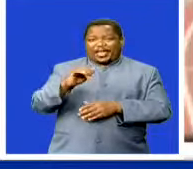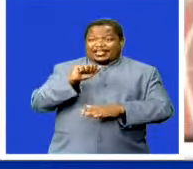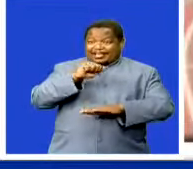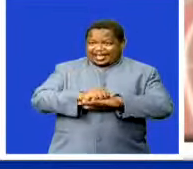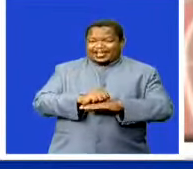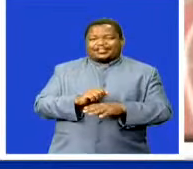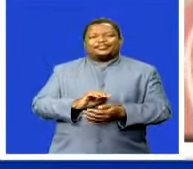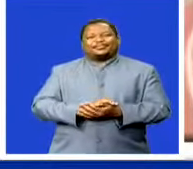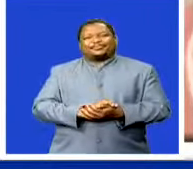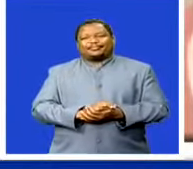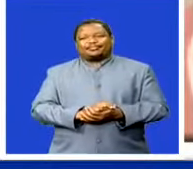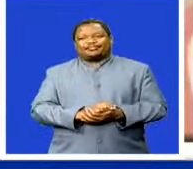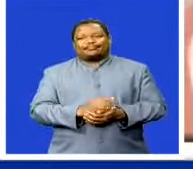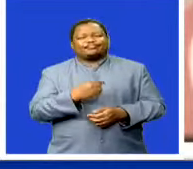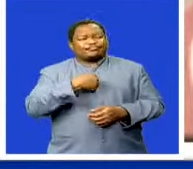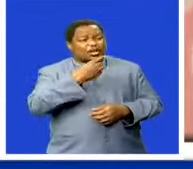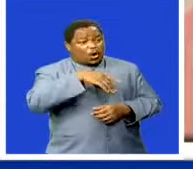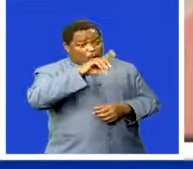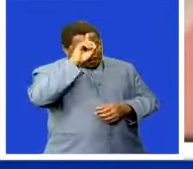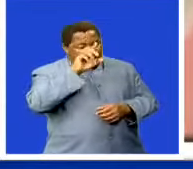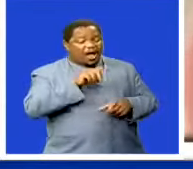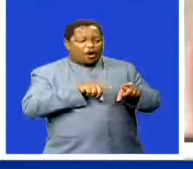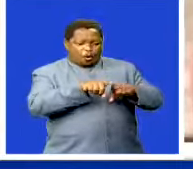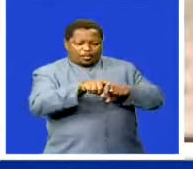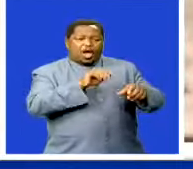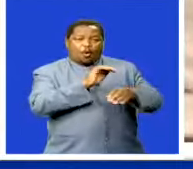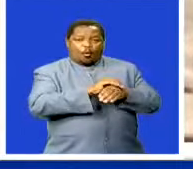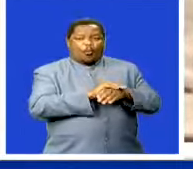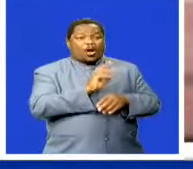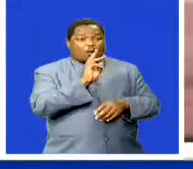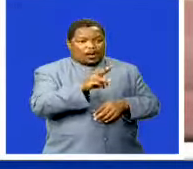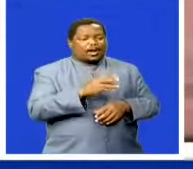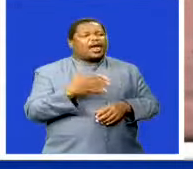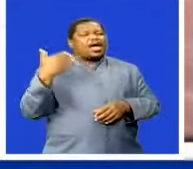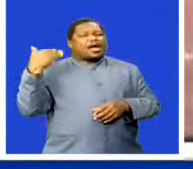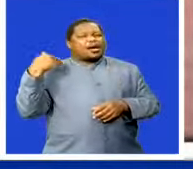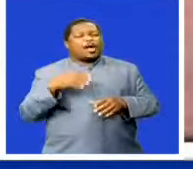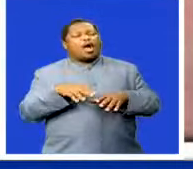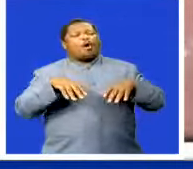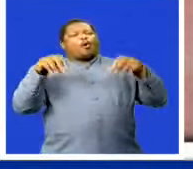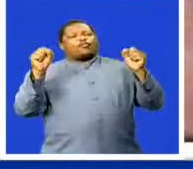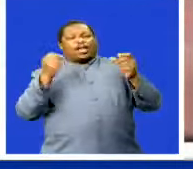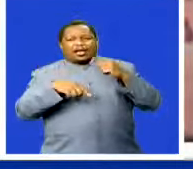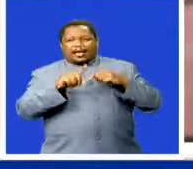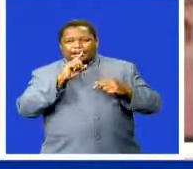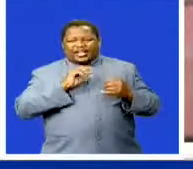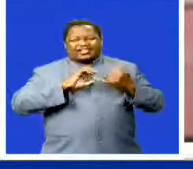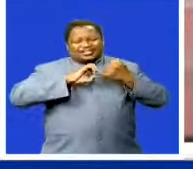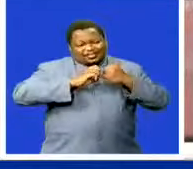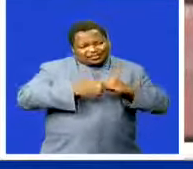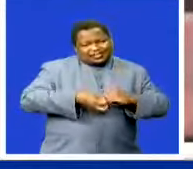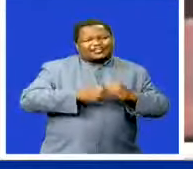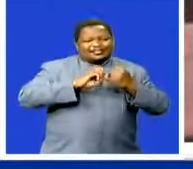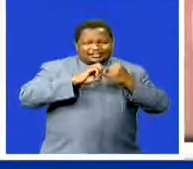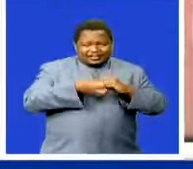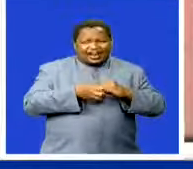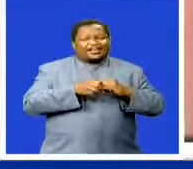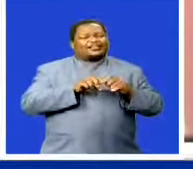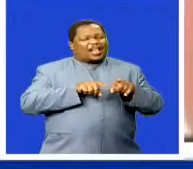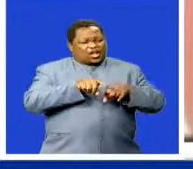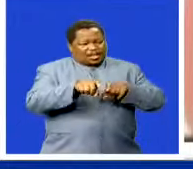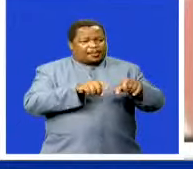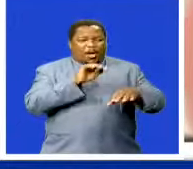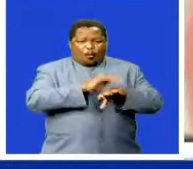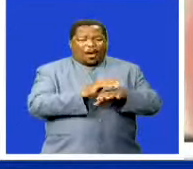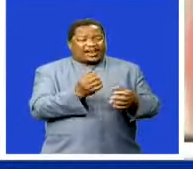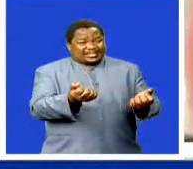just hope no corner competitor. Yebo kona fina school but ngicabanga ukuthi ngiyabusha. Because angithi uyakhona